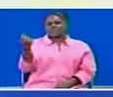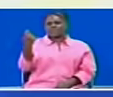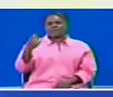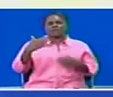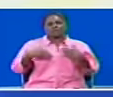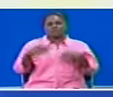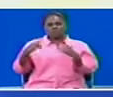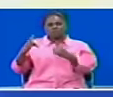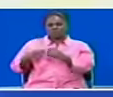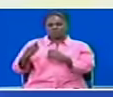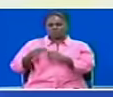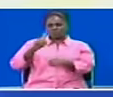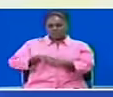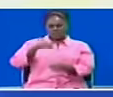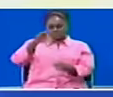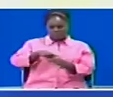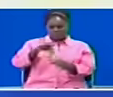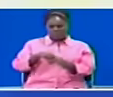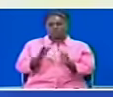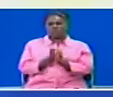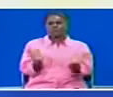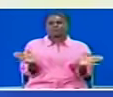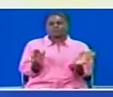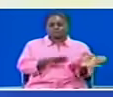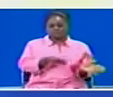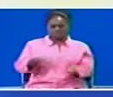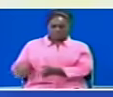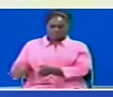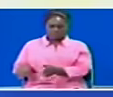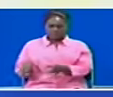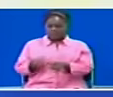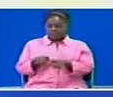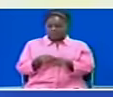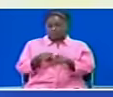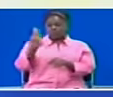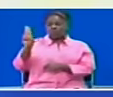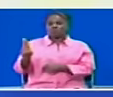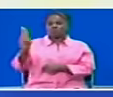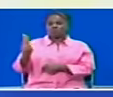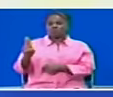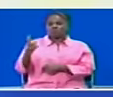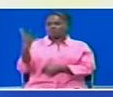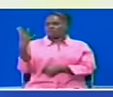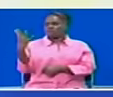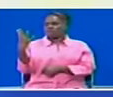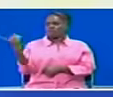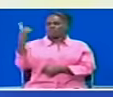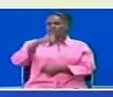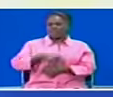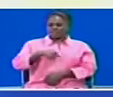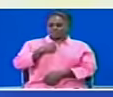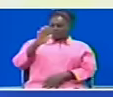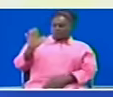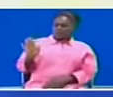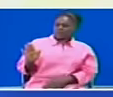Agosti wakati wa uchaguzi mkuu. Na tukiendelea na taarifa kuhusu Rais Uhuru Kenyatta ni kwamba katika siku ya nne ya ziara ya